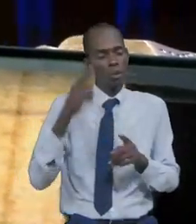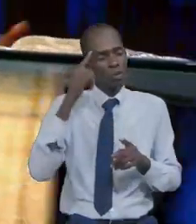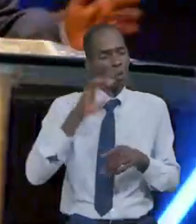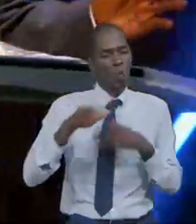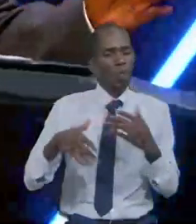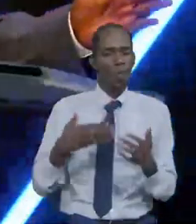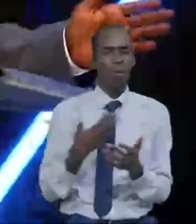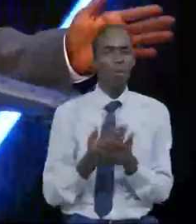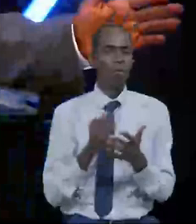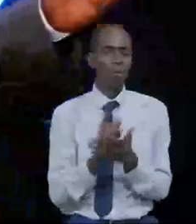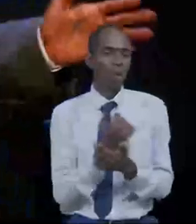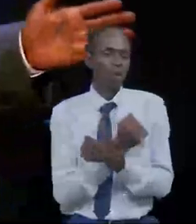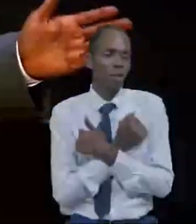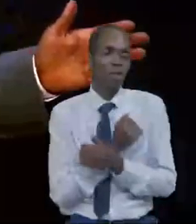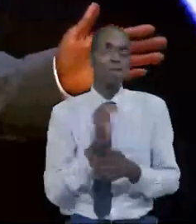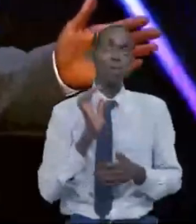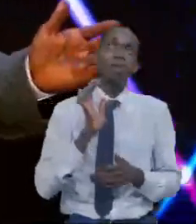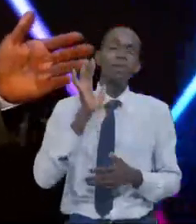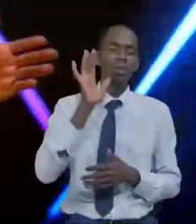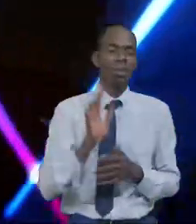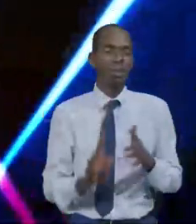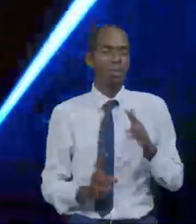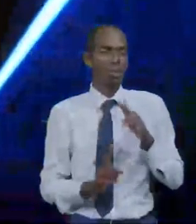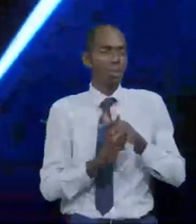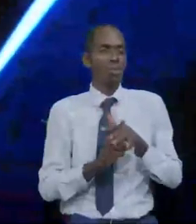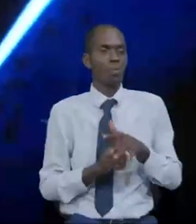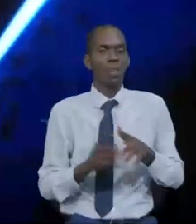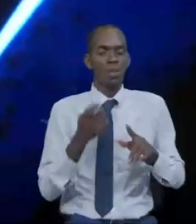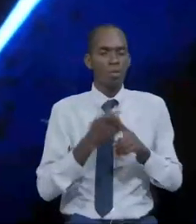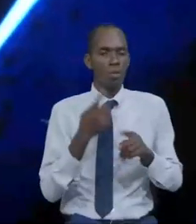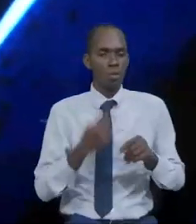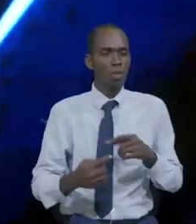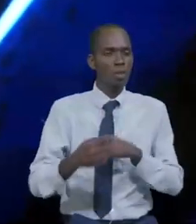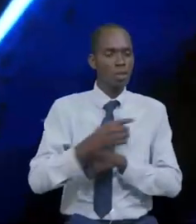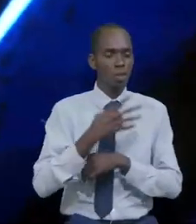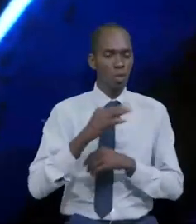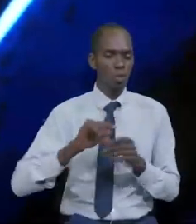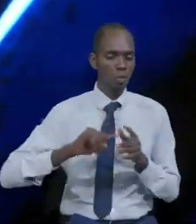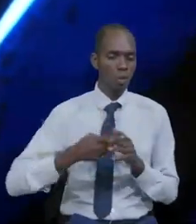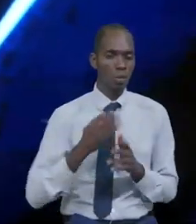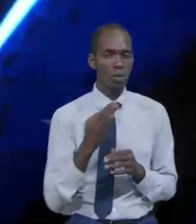aimé son avènement. Depuis le commencement jusqu'au point culminant,